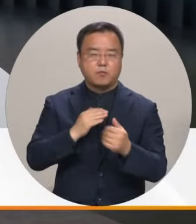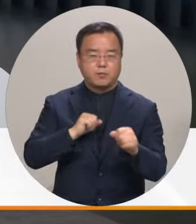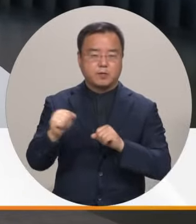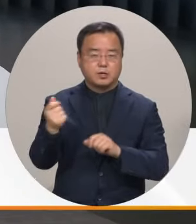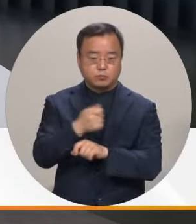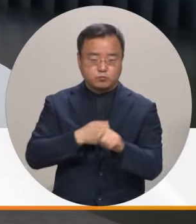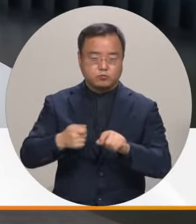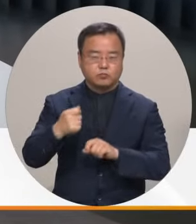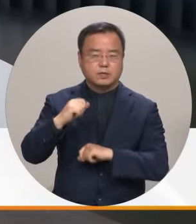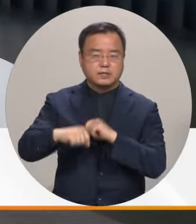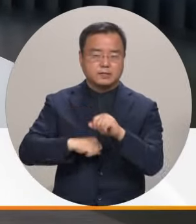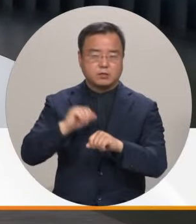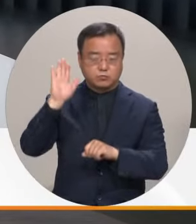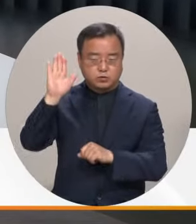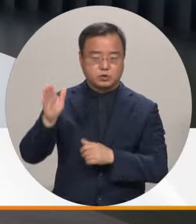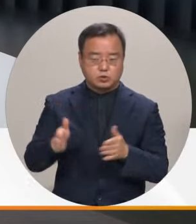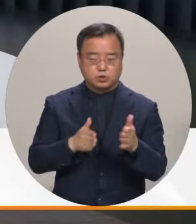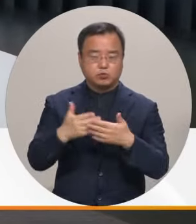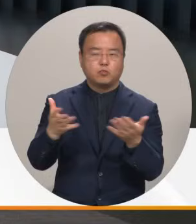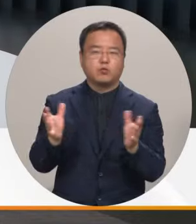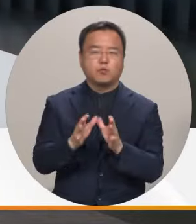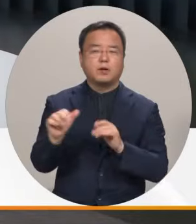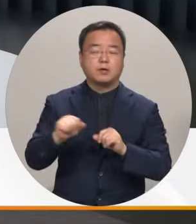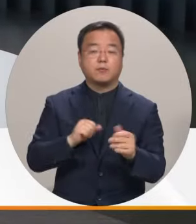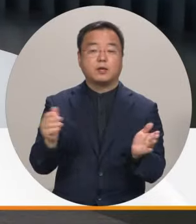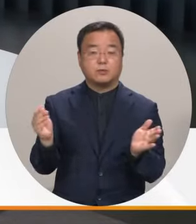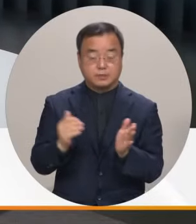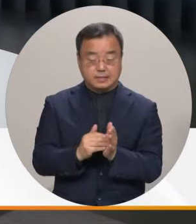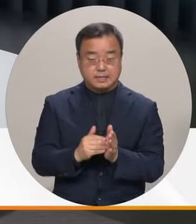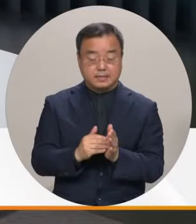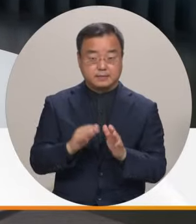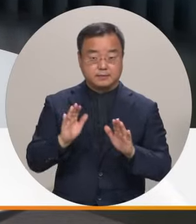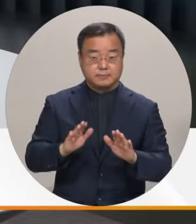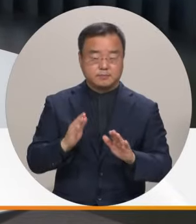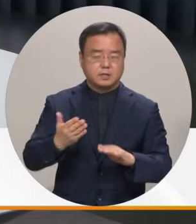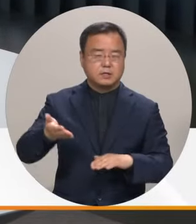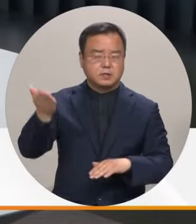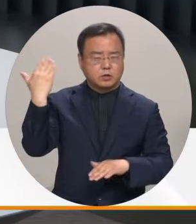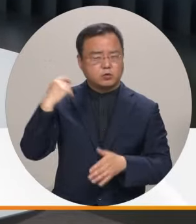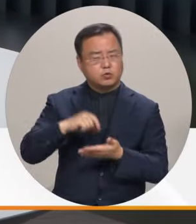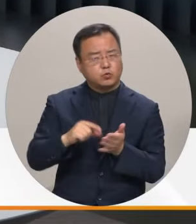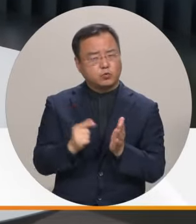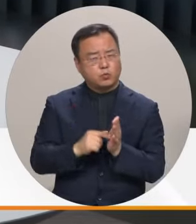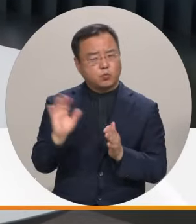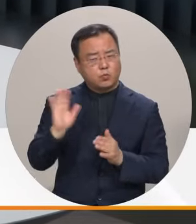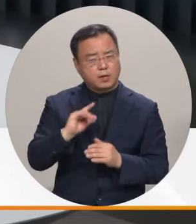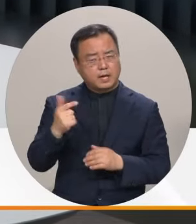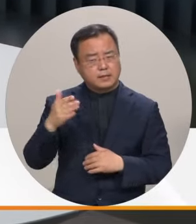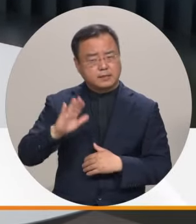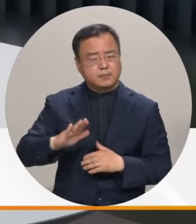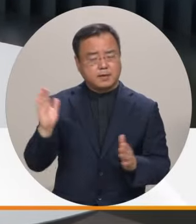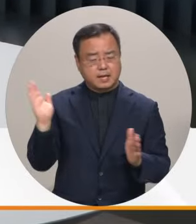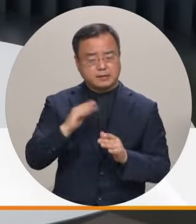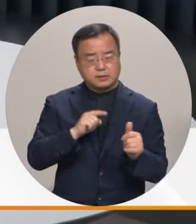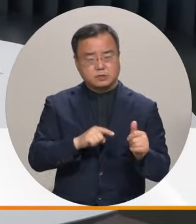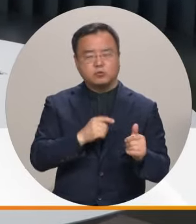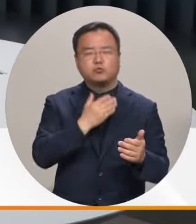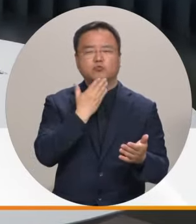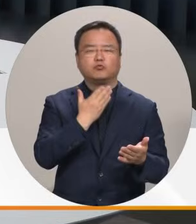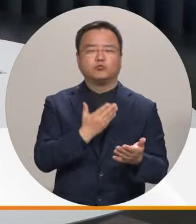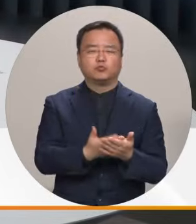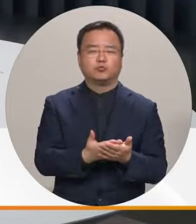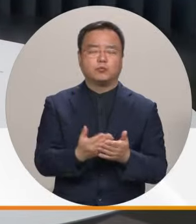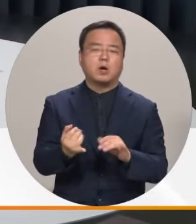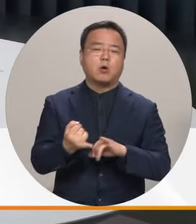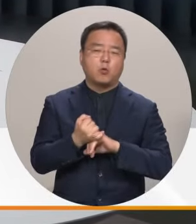자율 진로 동아리 활동도 뭐 예전만큼은 아니겠습니다만 학생들에게 여전히 중요한 부분이고 꼭